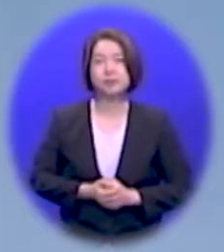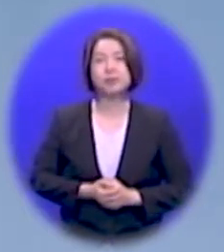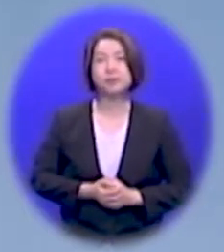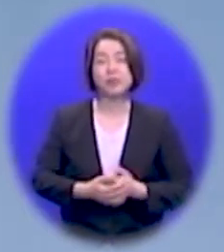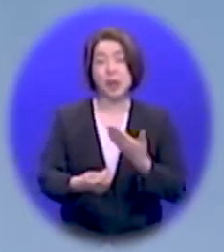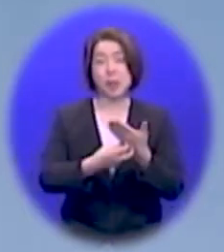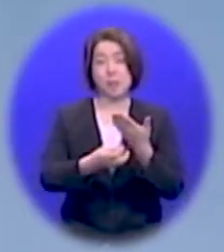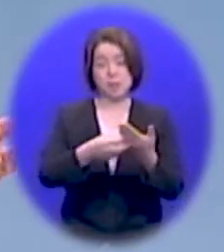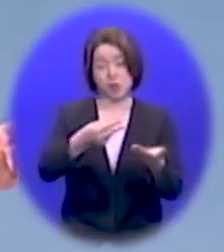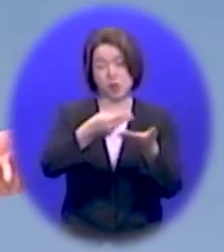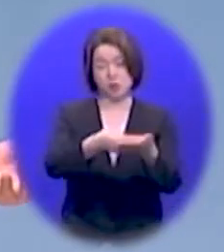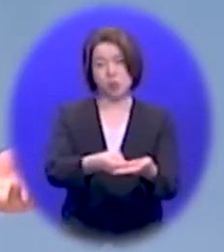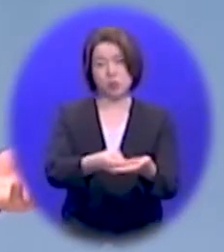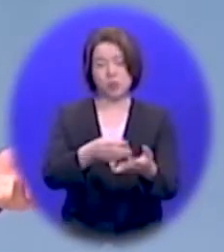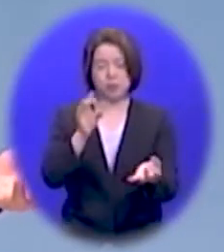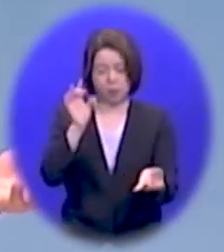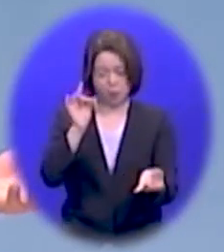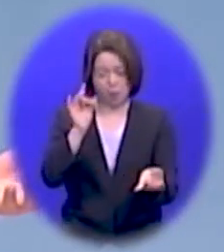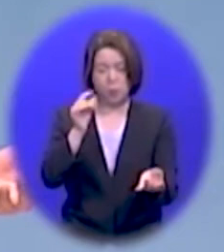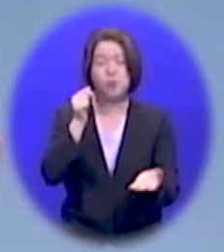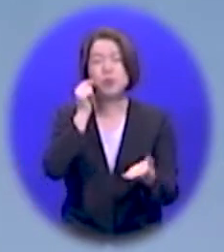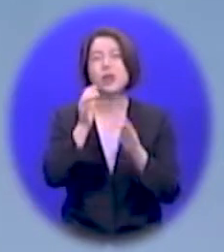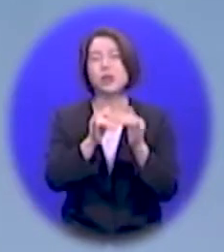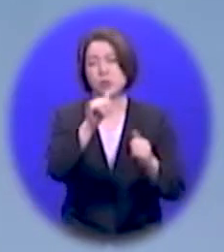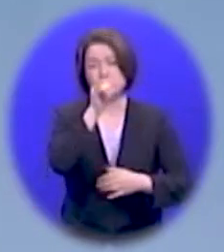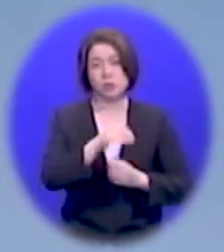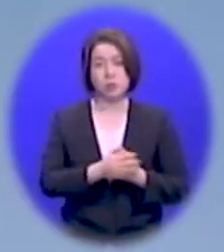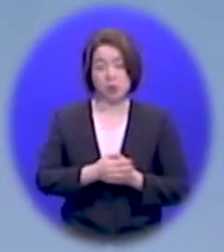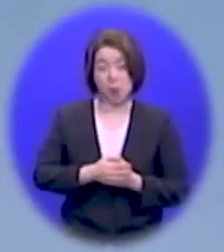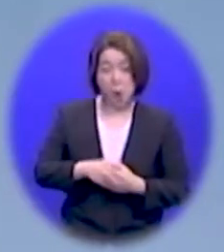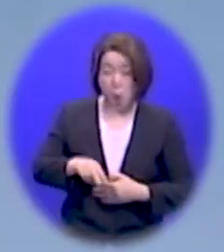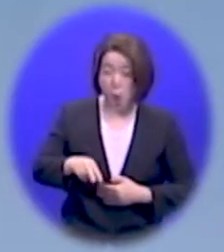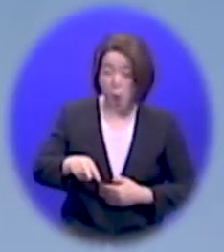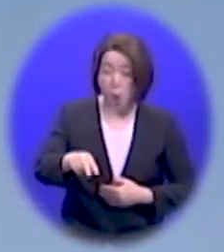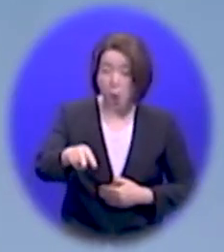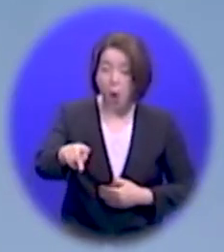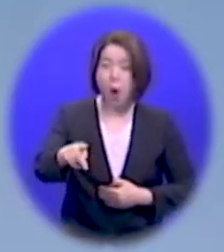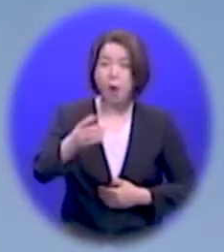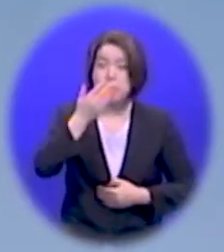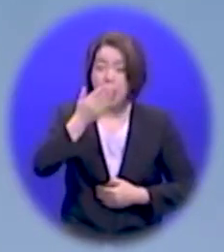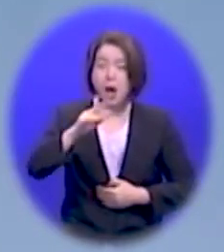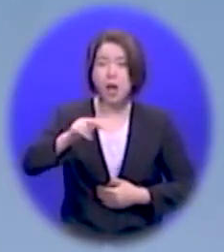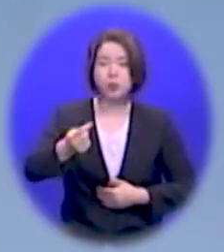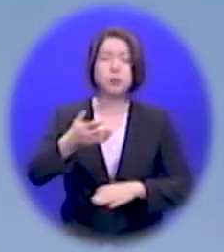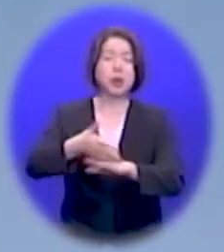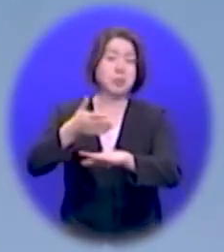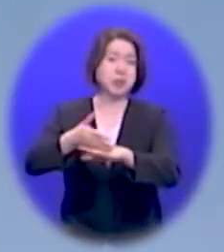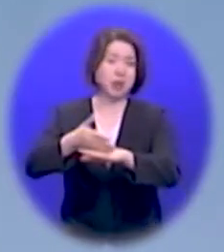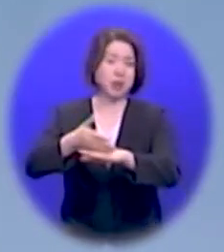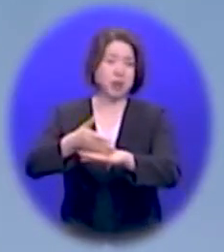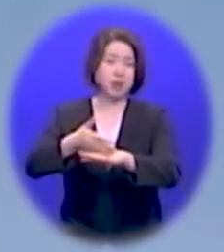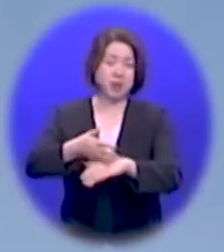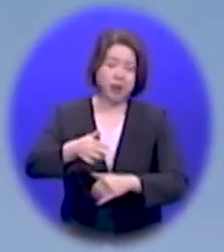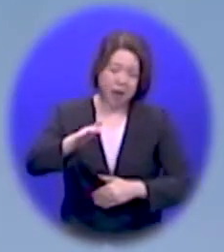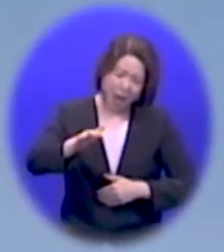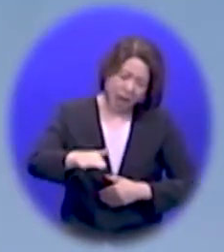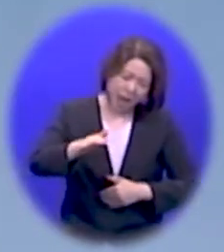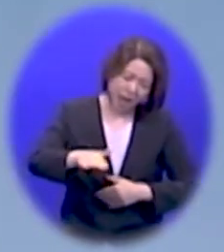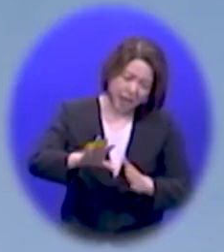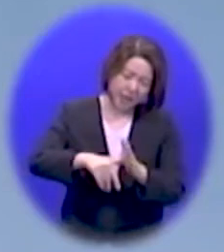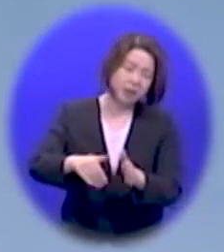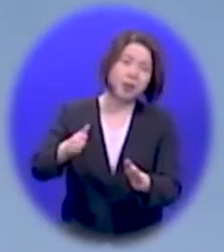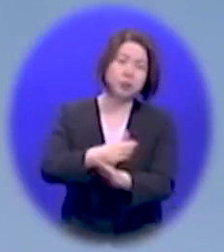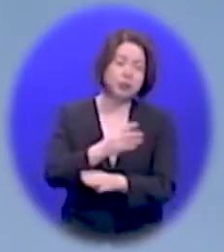병원에 누워서 꼼짝 못하는 사람도 있어 걸어만 다녀도 감사하는 거야 어릴 때부터 모 시 파기 라고